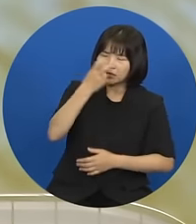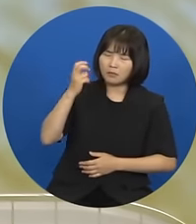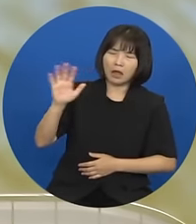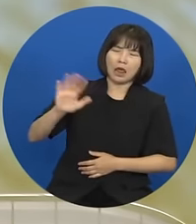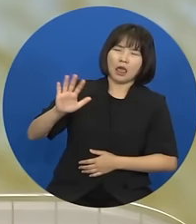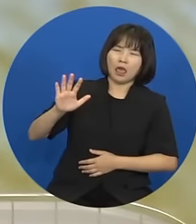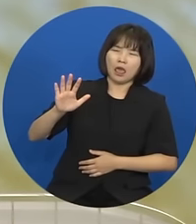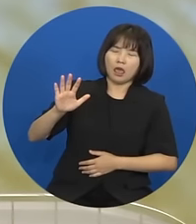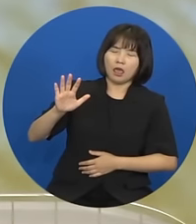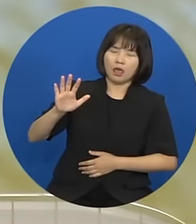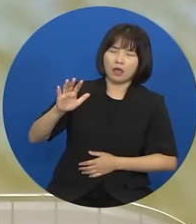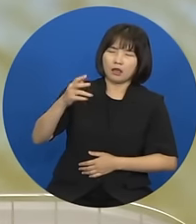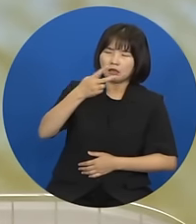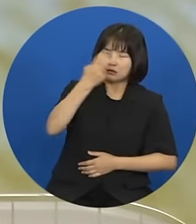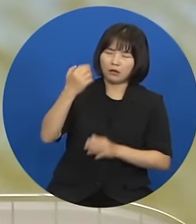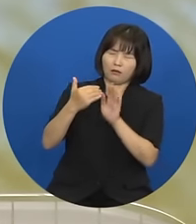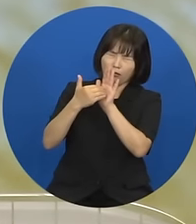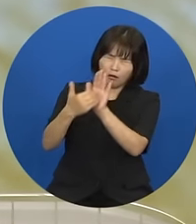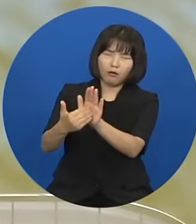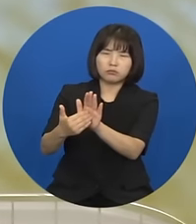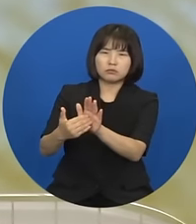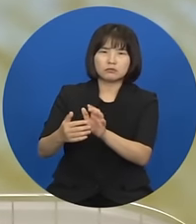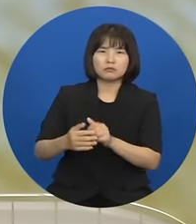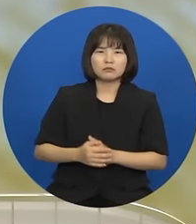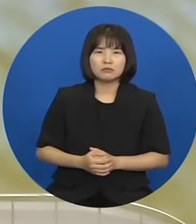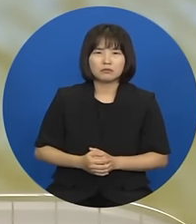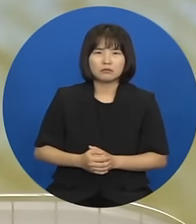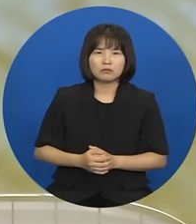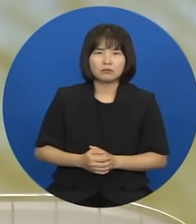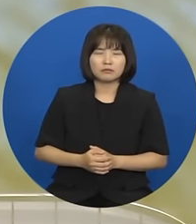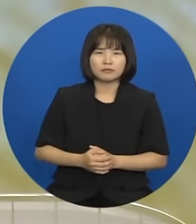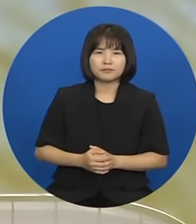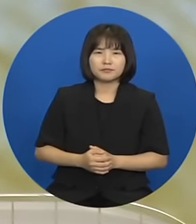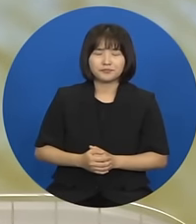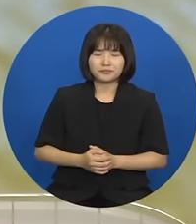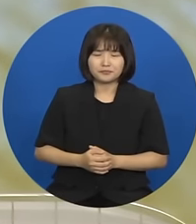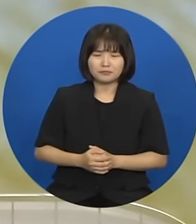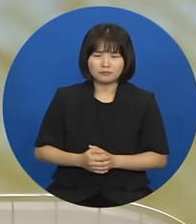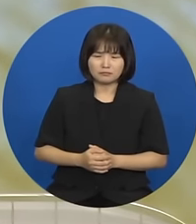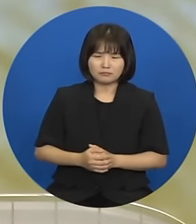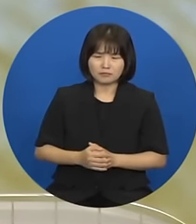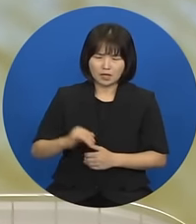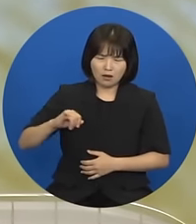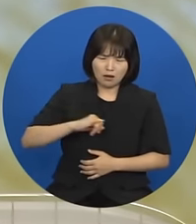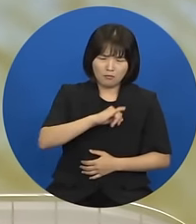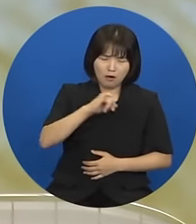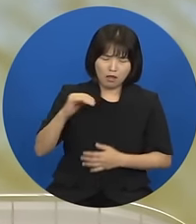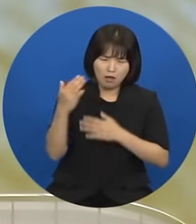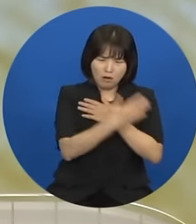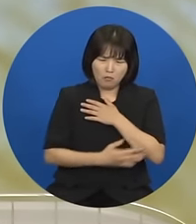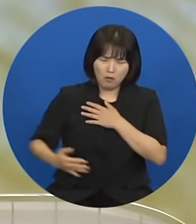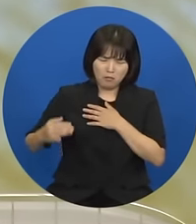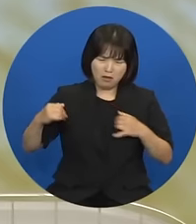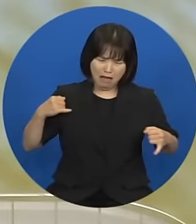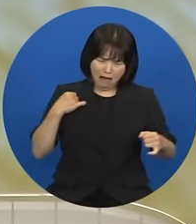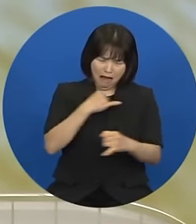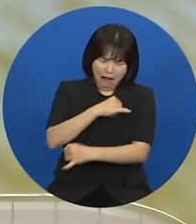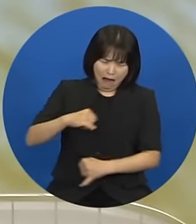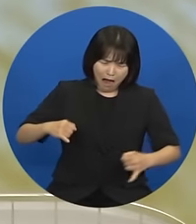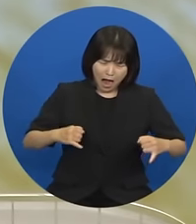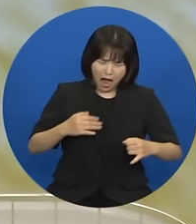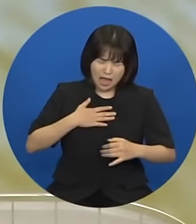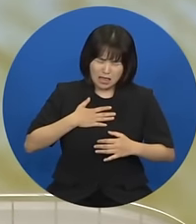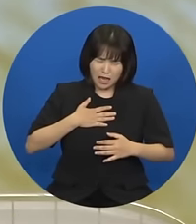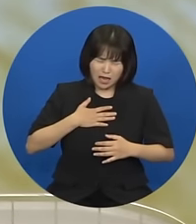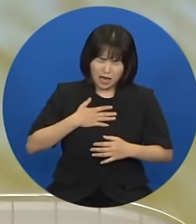했습니다. 환시와 환청이 반복되어지고 벌레들이 머리끝부터 발끝까지 붙어 자기를